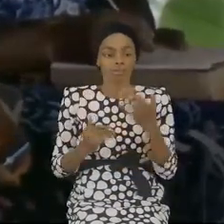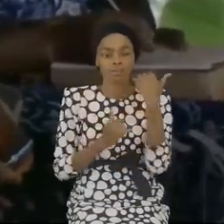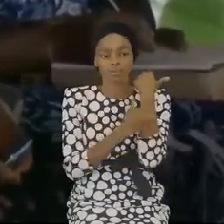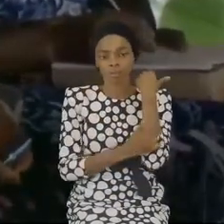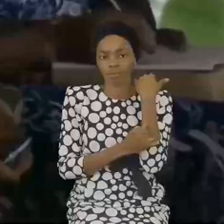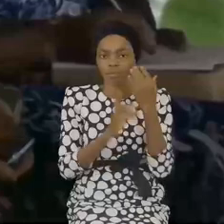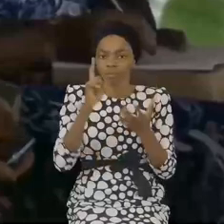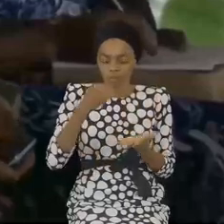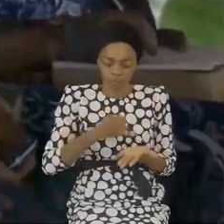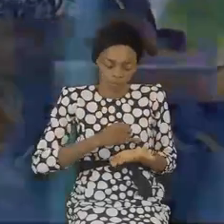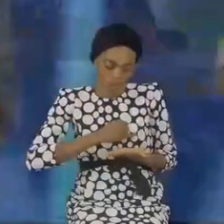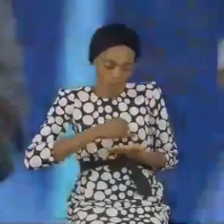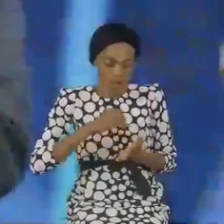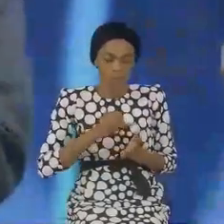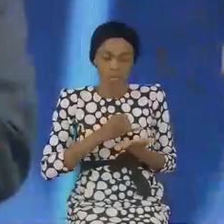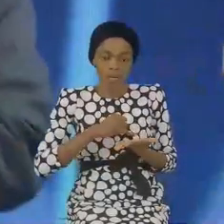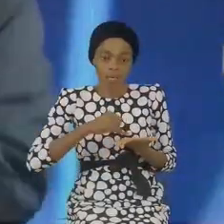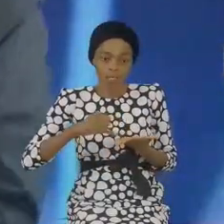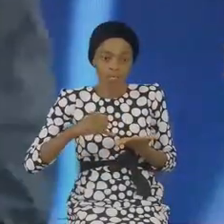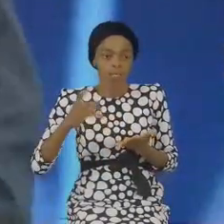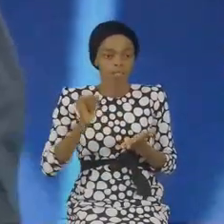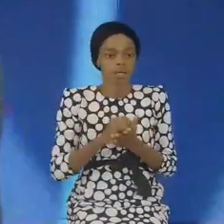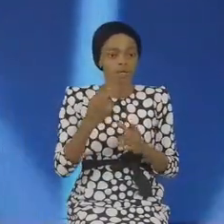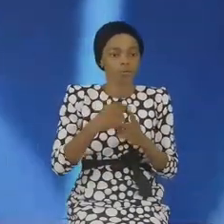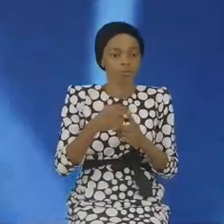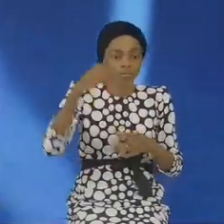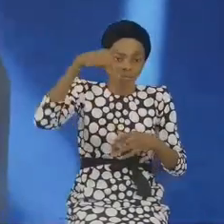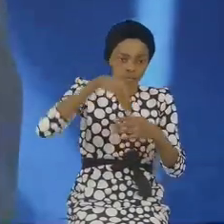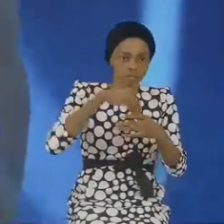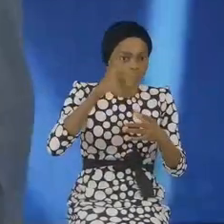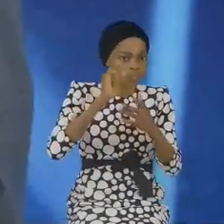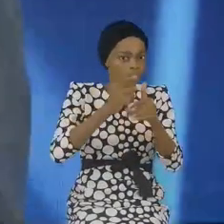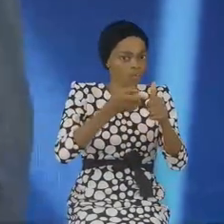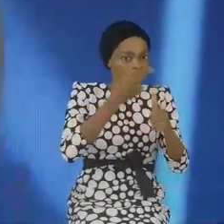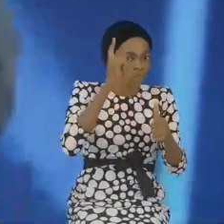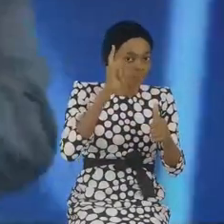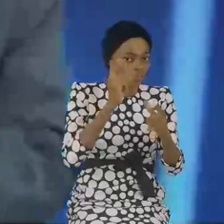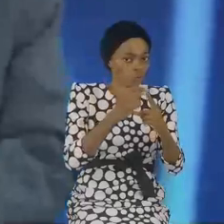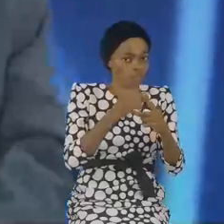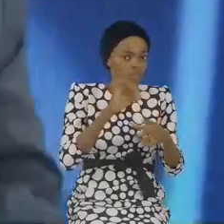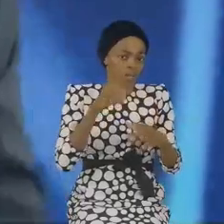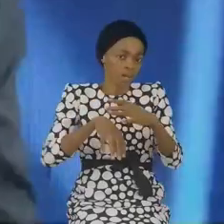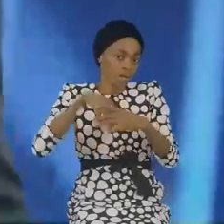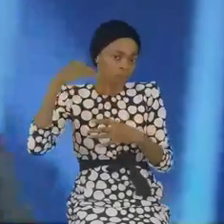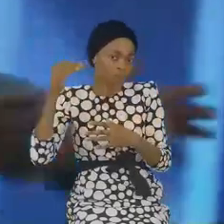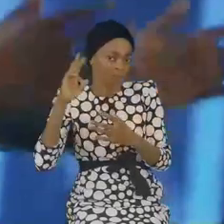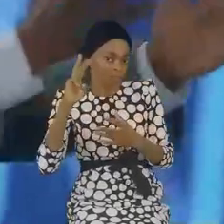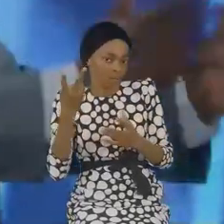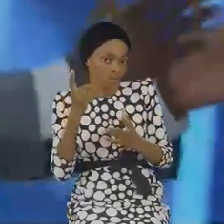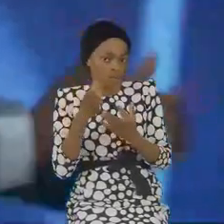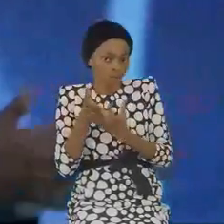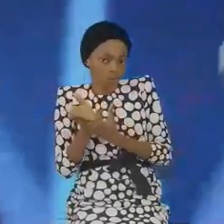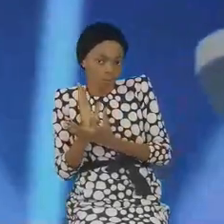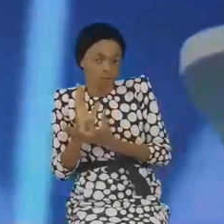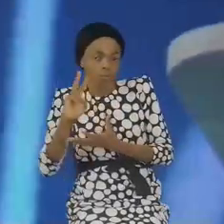fait venir. C'est un mot très important. Premièrement, fait sortir de, ensuite,